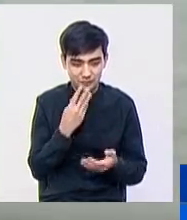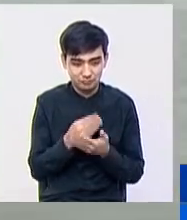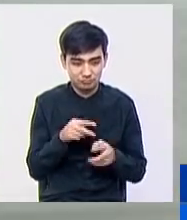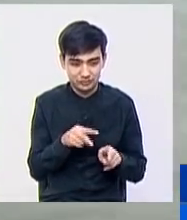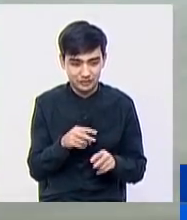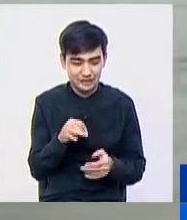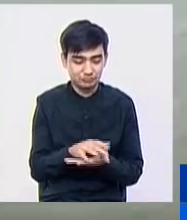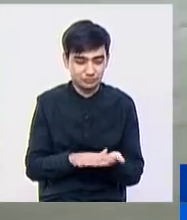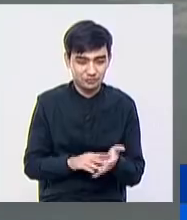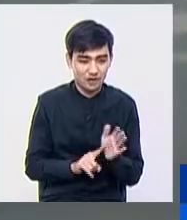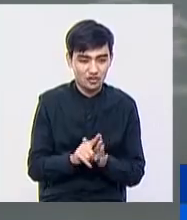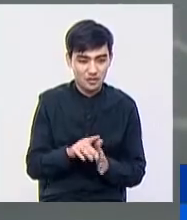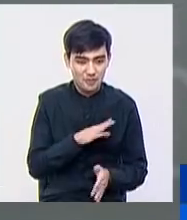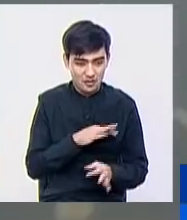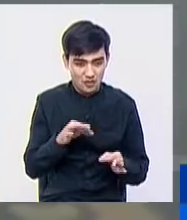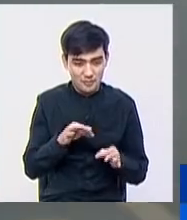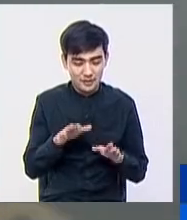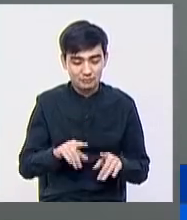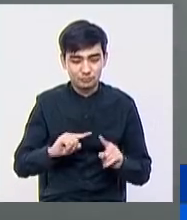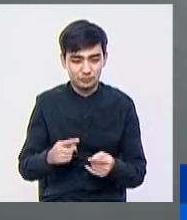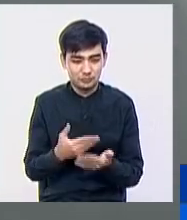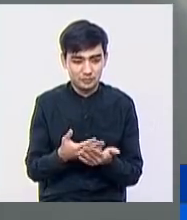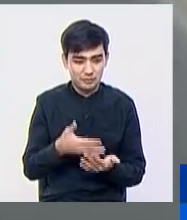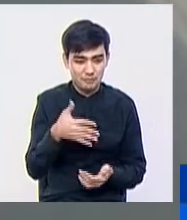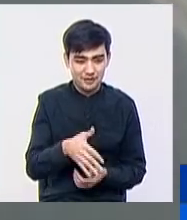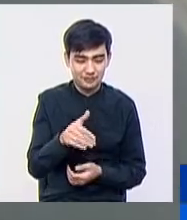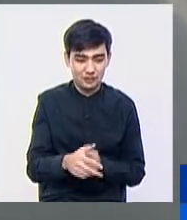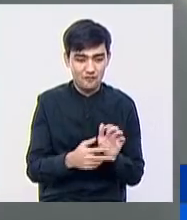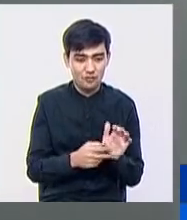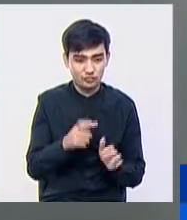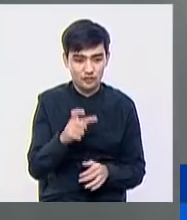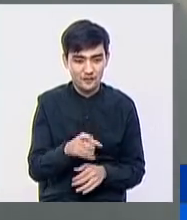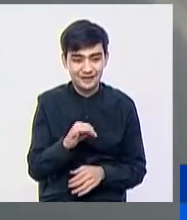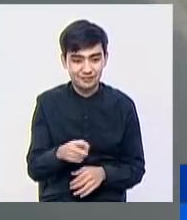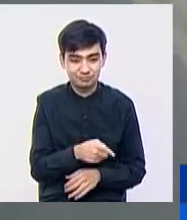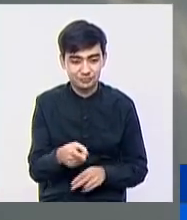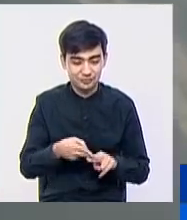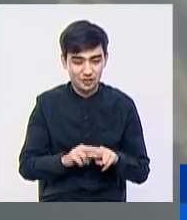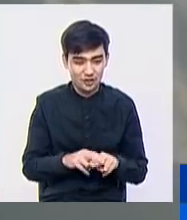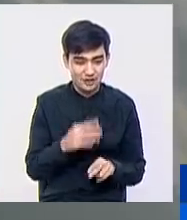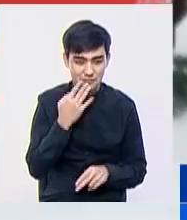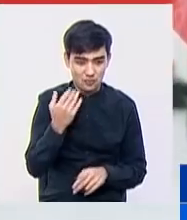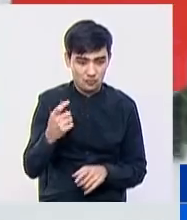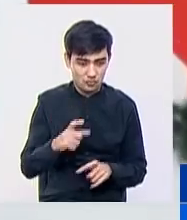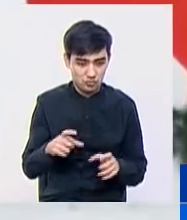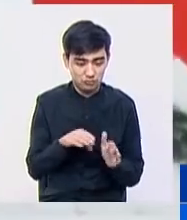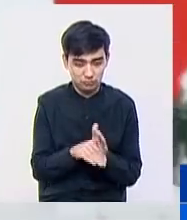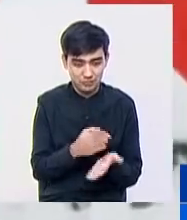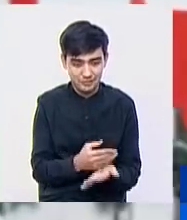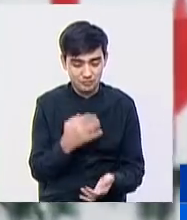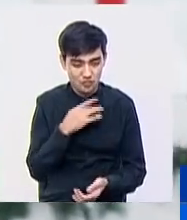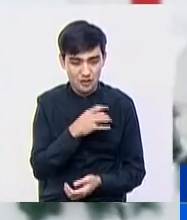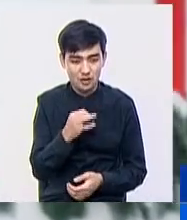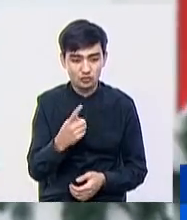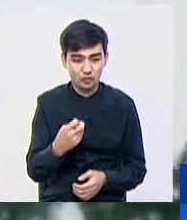продолжают зачистку населенных пунктов. Задержали уже 5800 человек, из них значительная часть иностранцы. Возбуждены